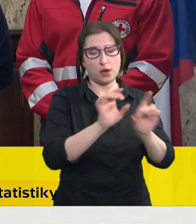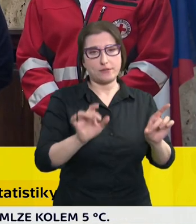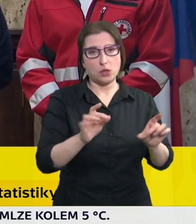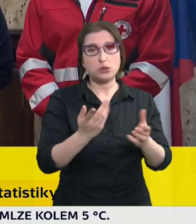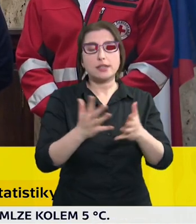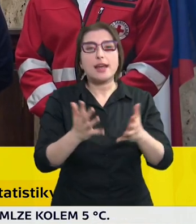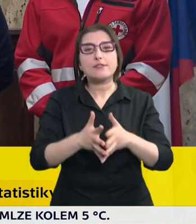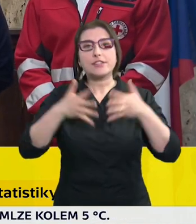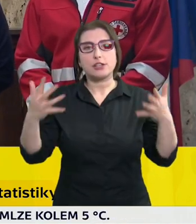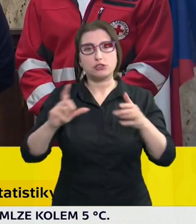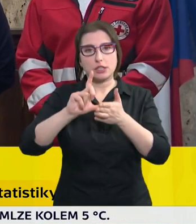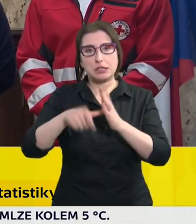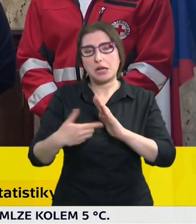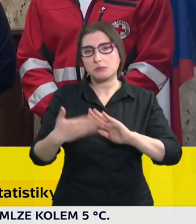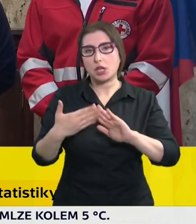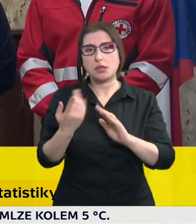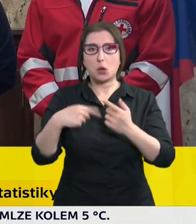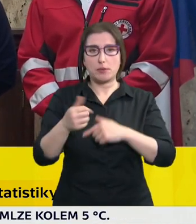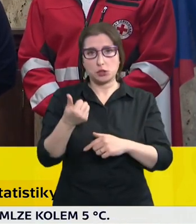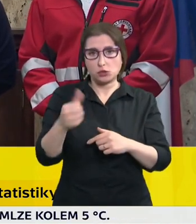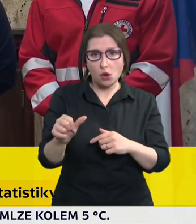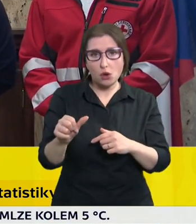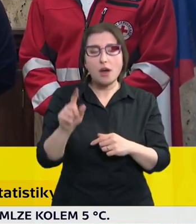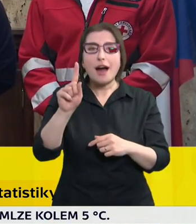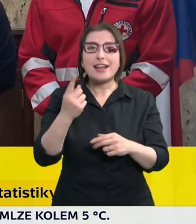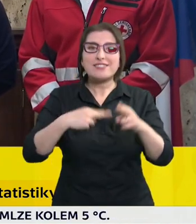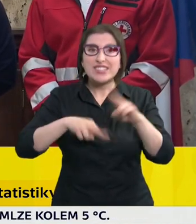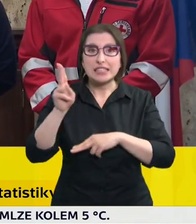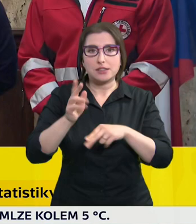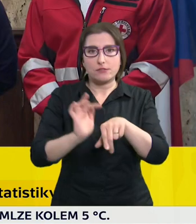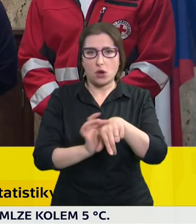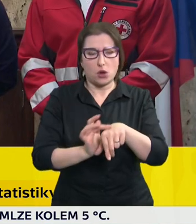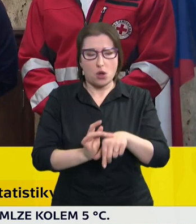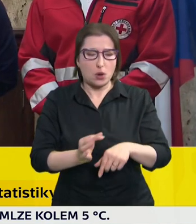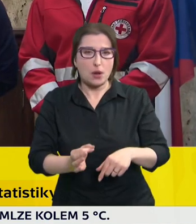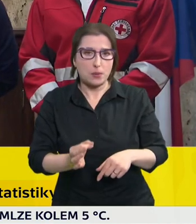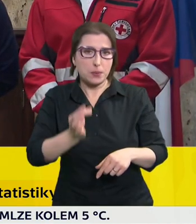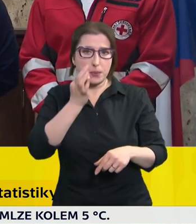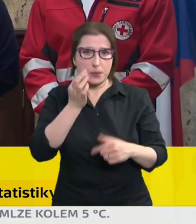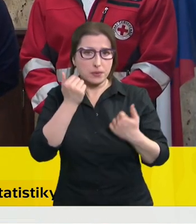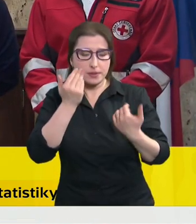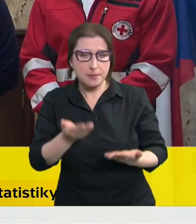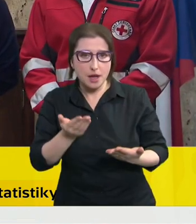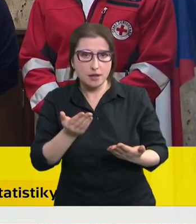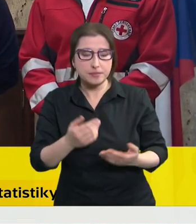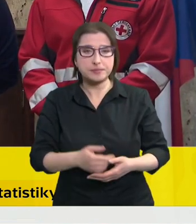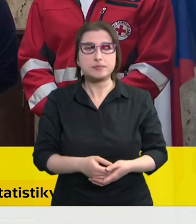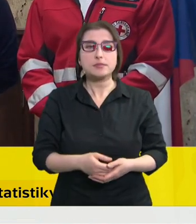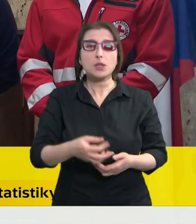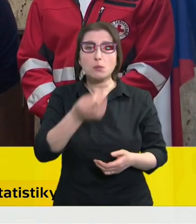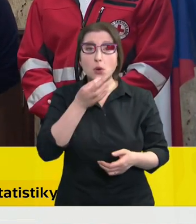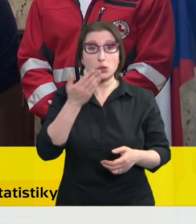krajích je to třeba přes 100, ale nikde to nejsou větší počty. A když si představíte, že pokud by nad celou